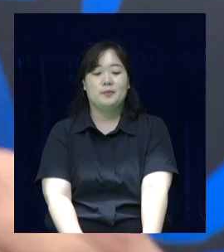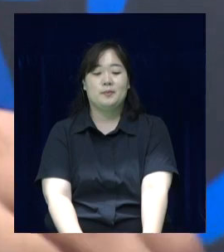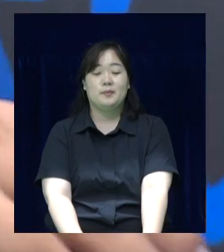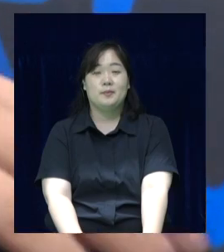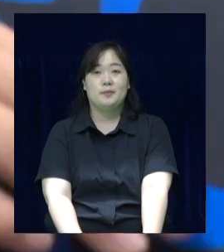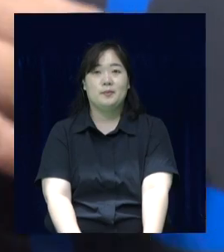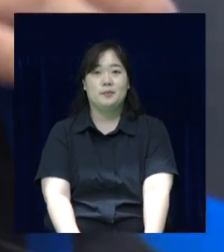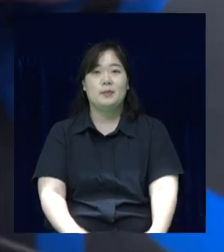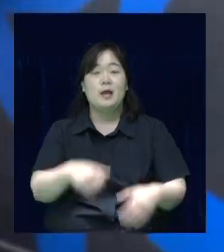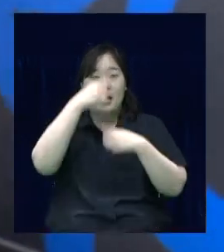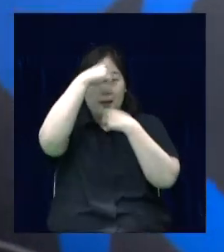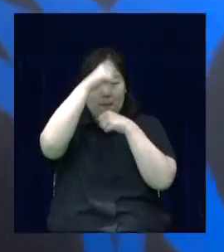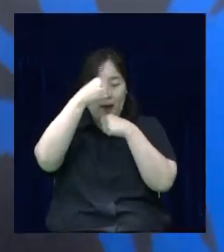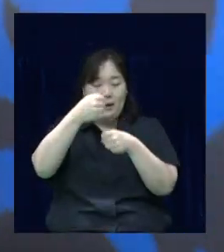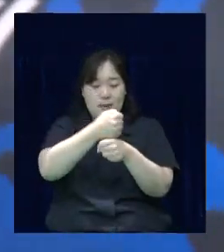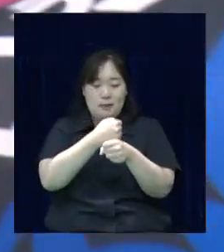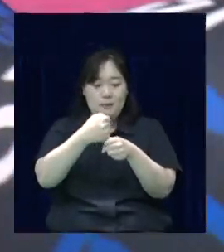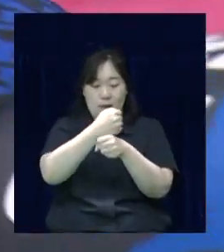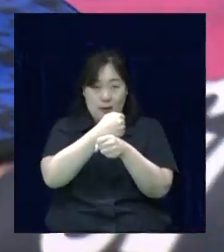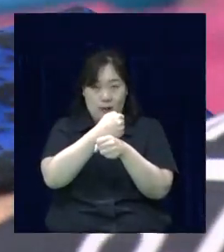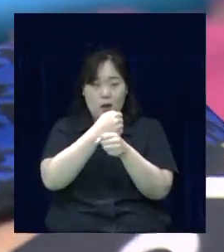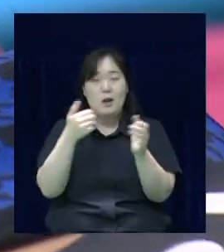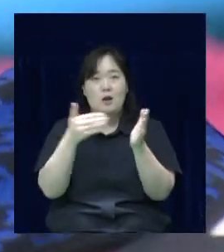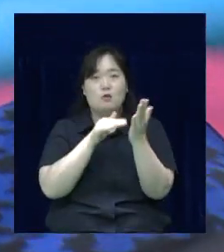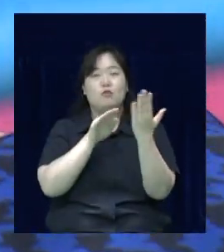다리 쪽에 밴딩 고정을 예. 시킨 이후에